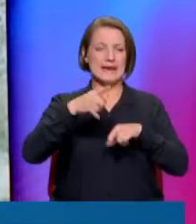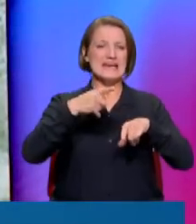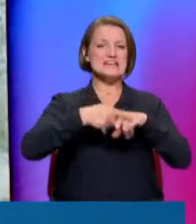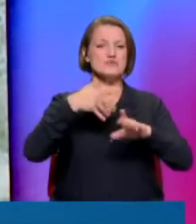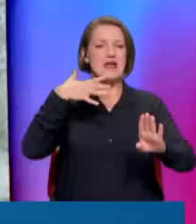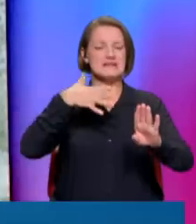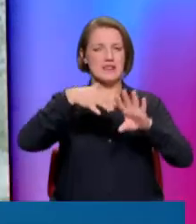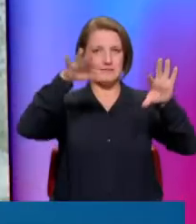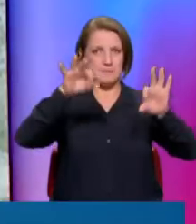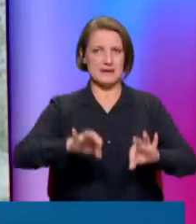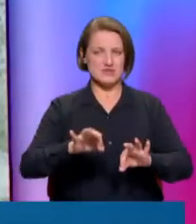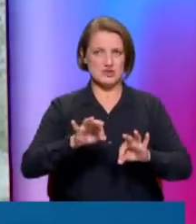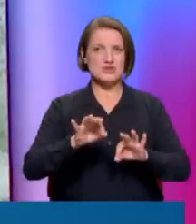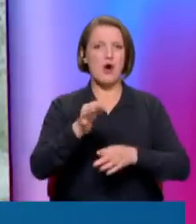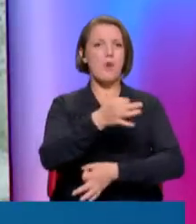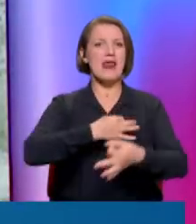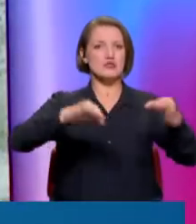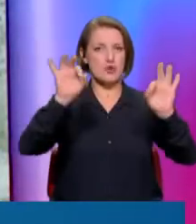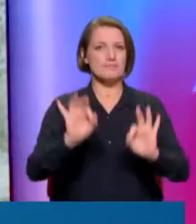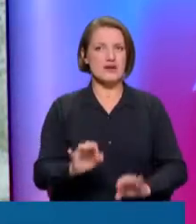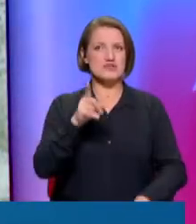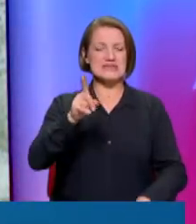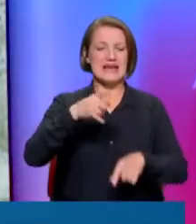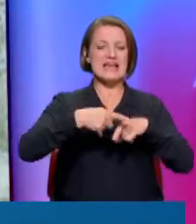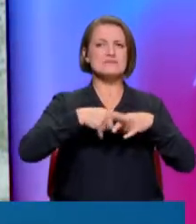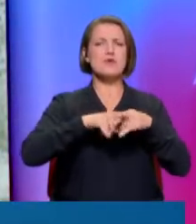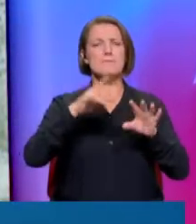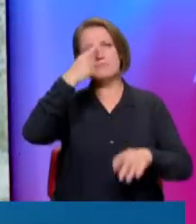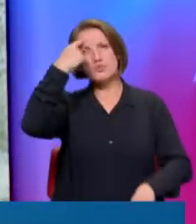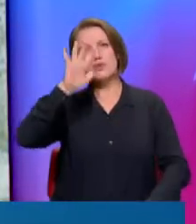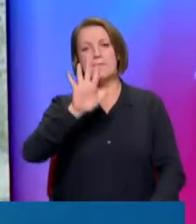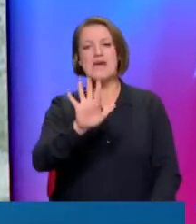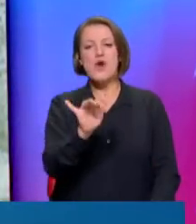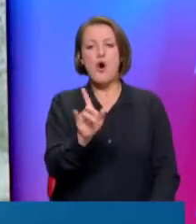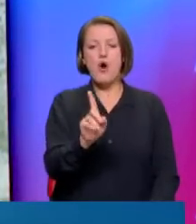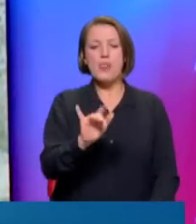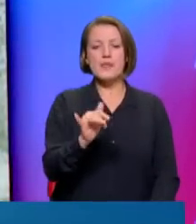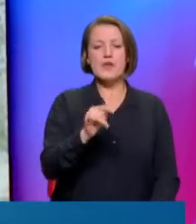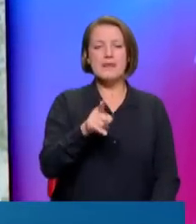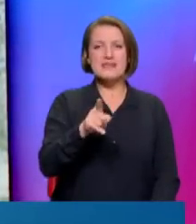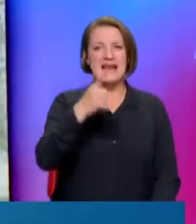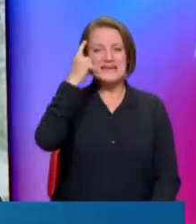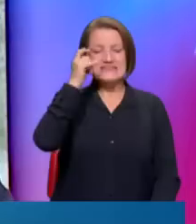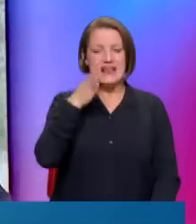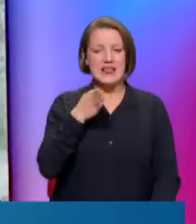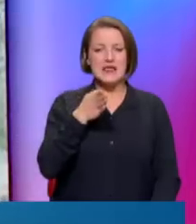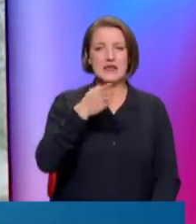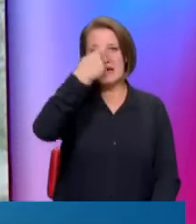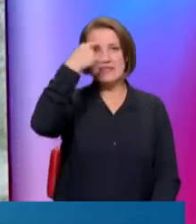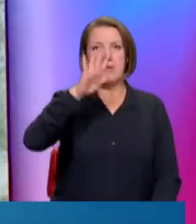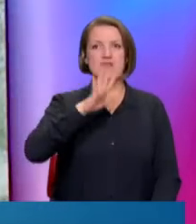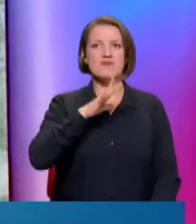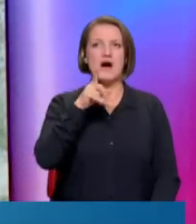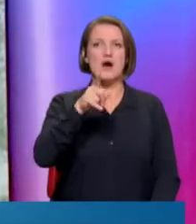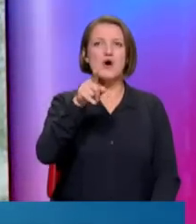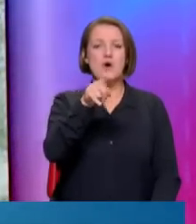saldırmaya başladığında Harekat başladığında Hizbullah'ın Muhtemelen 5-10 kmre İsrail'e doğru girme ihtimali var saldırıda